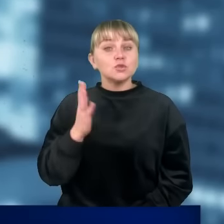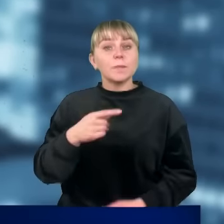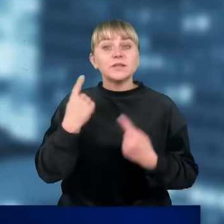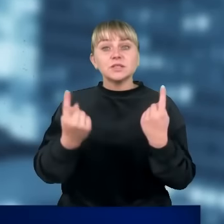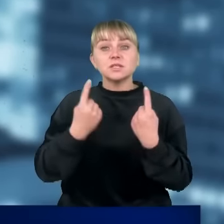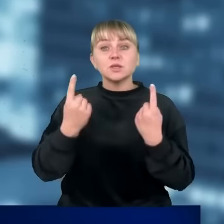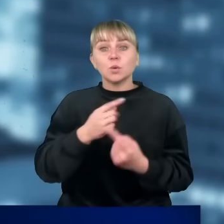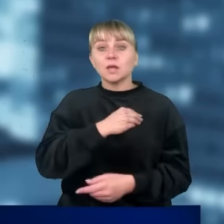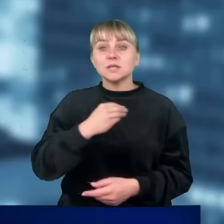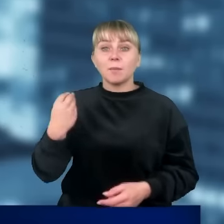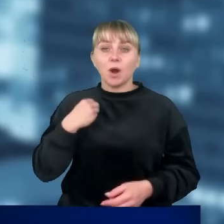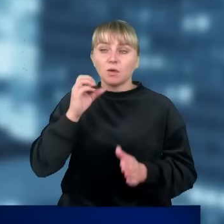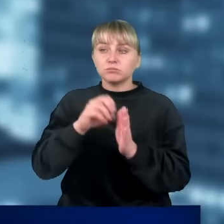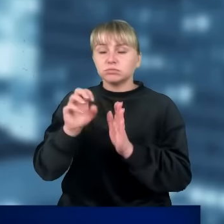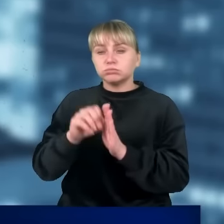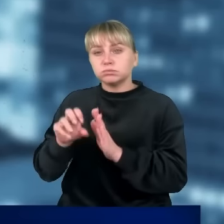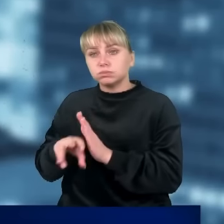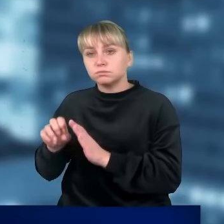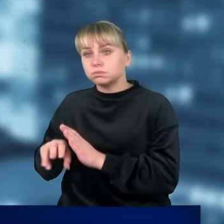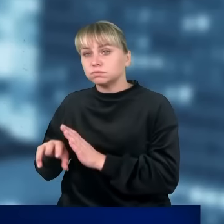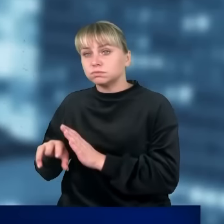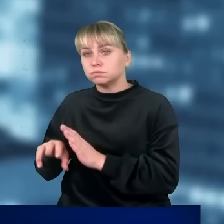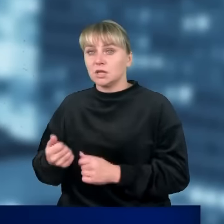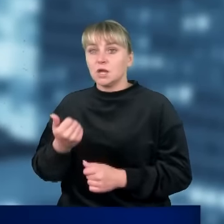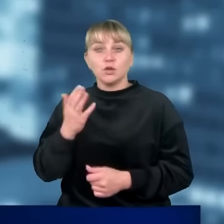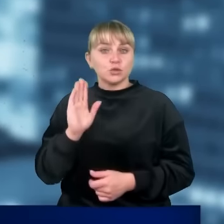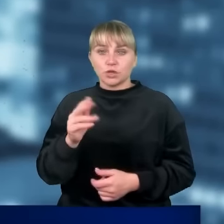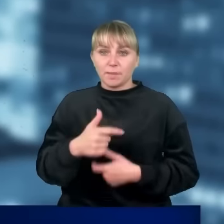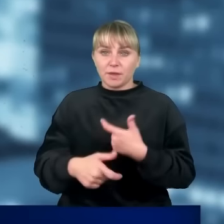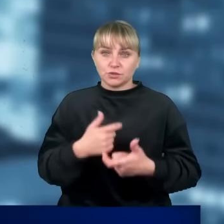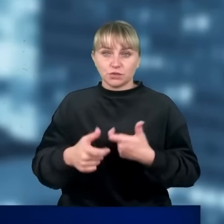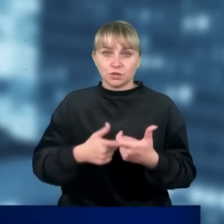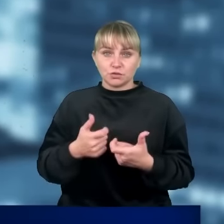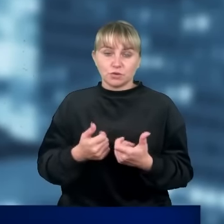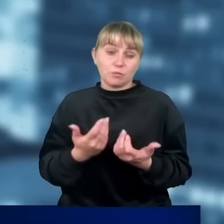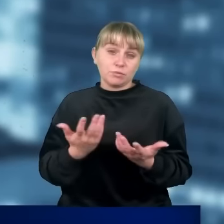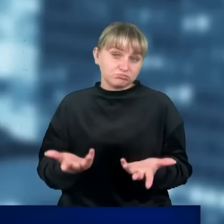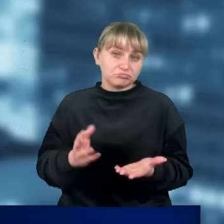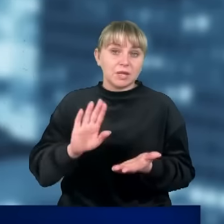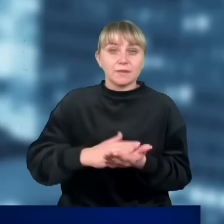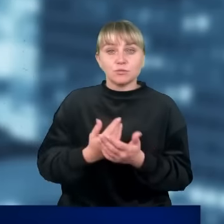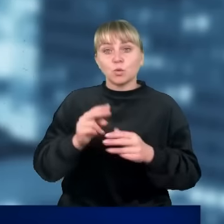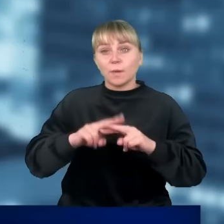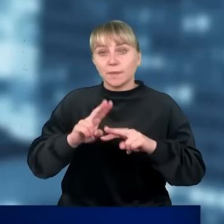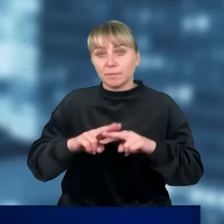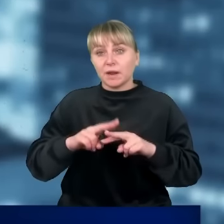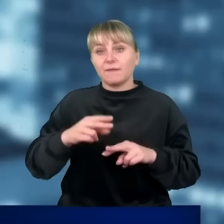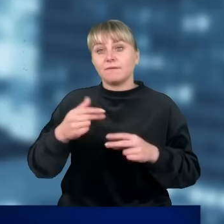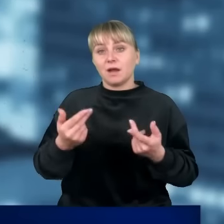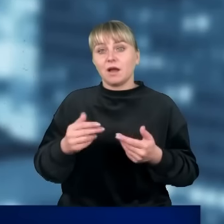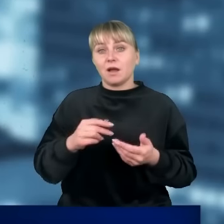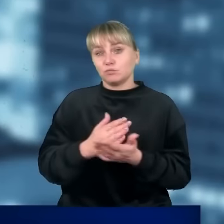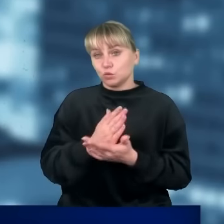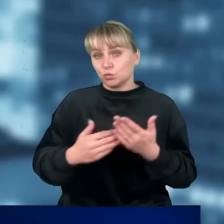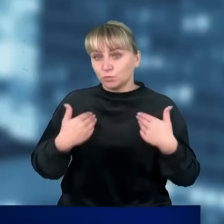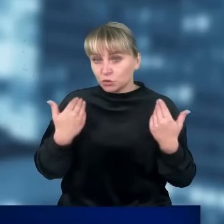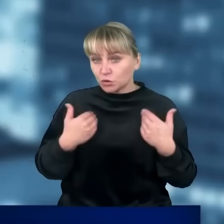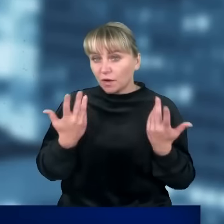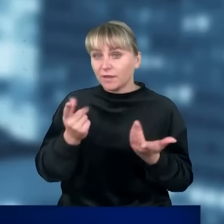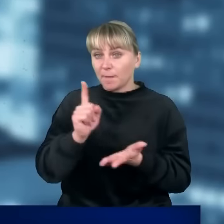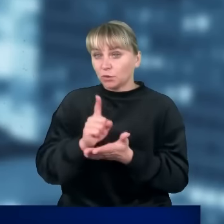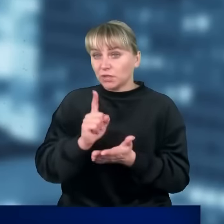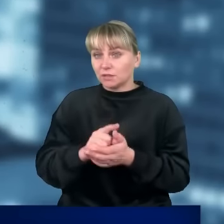wyborcy według badań oczekują od rządu tego, czego nie zrobi, czyli naprawy służby zdrowia, obniżenia podatków. Rozliczanie PiS-u